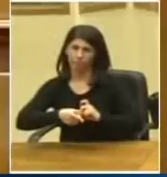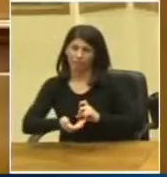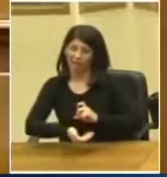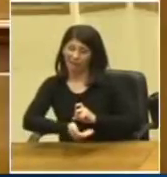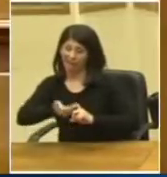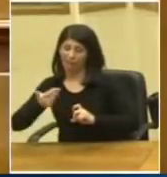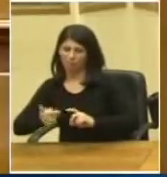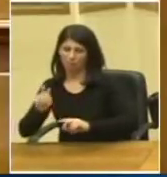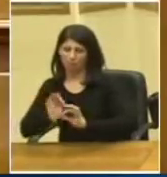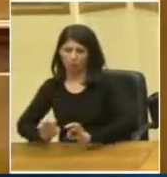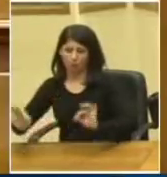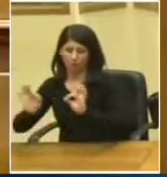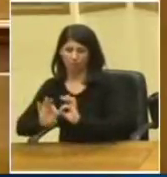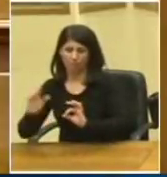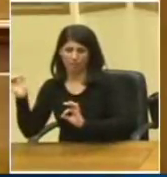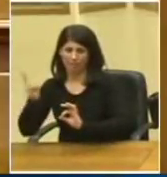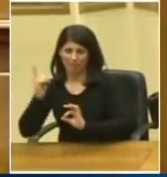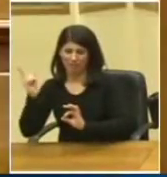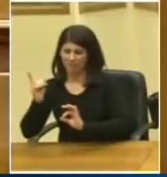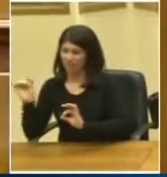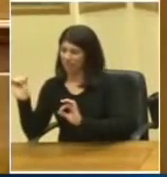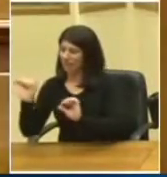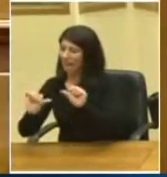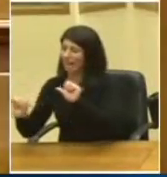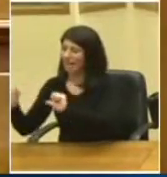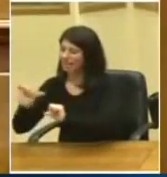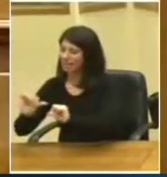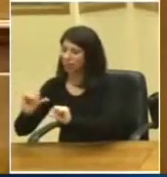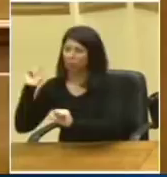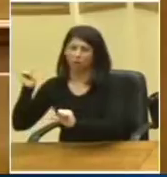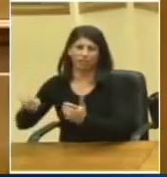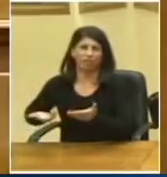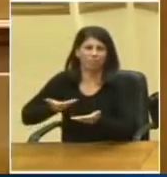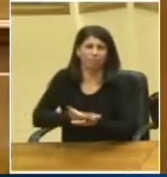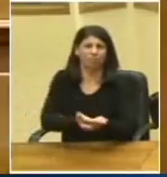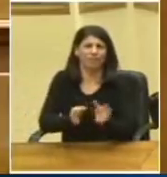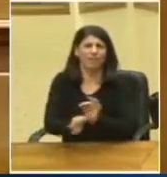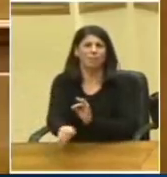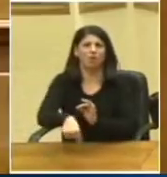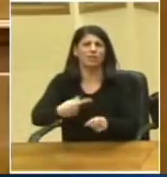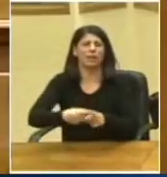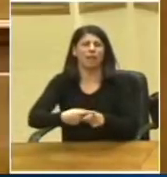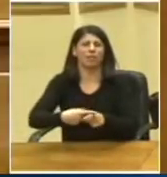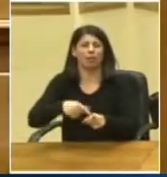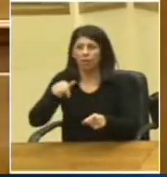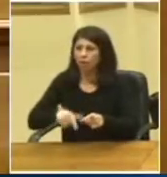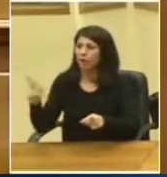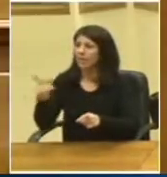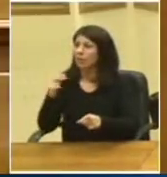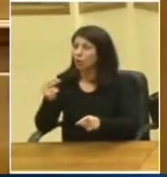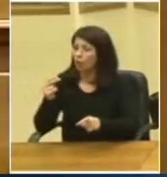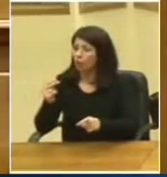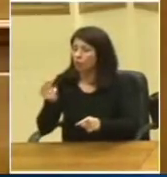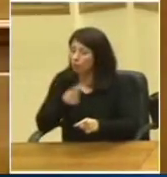προκατασκευασμένες σε συνθήκες εργαστηρίου. Και είναι ακριβώς για αυτόν τον λόγο που το Κοινοβούλιο σήμερα περισσότερο από ποτέ